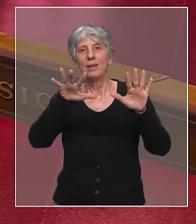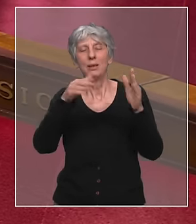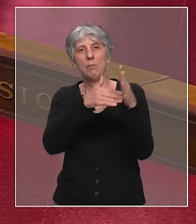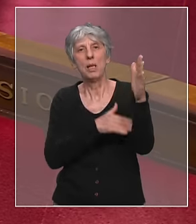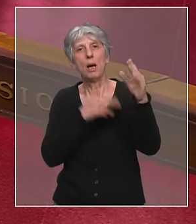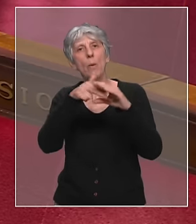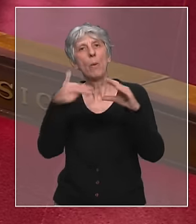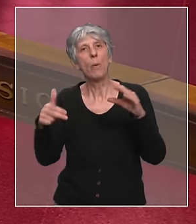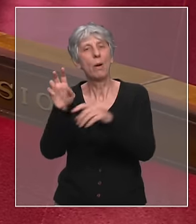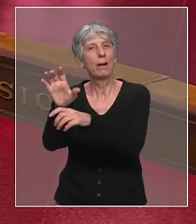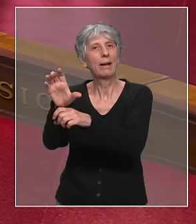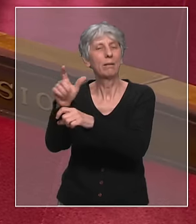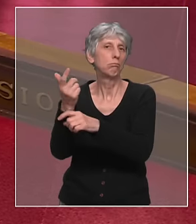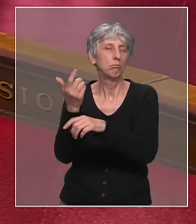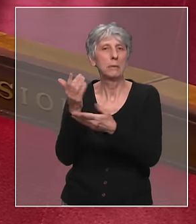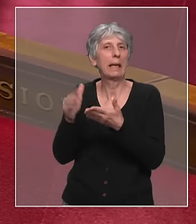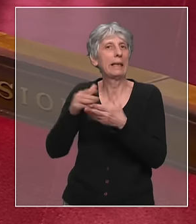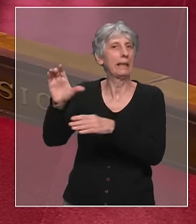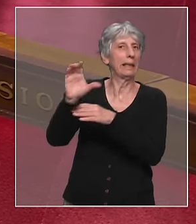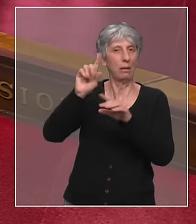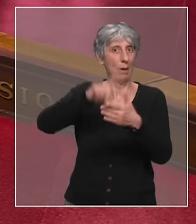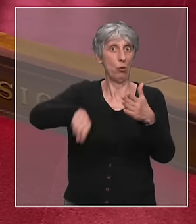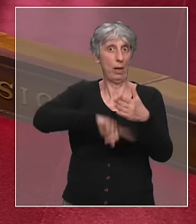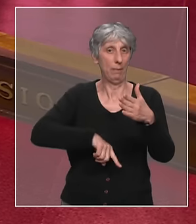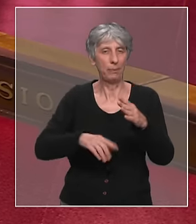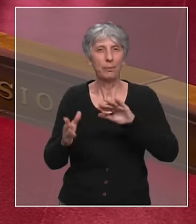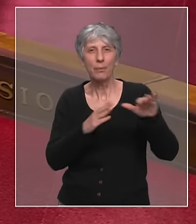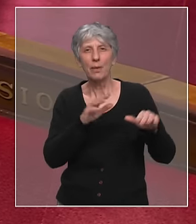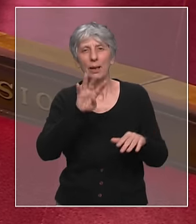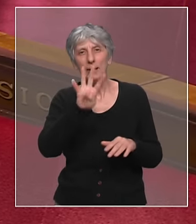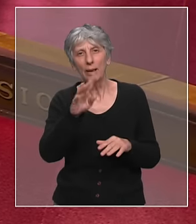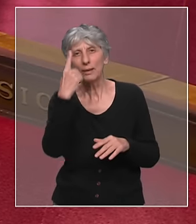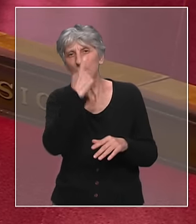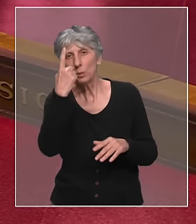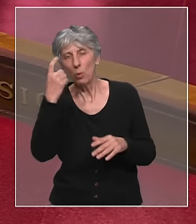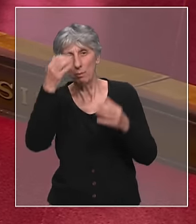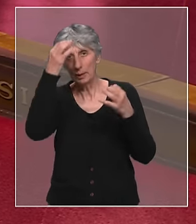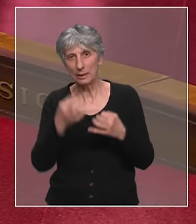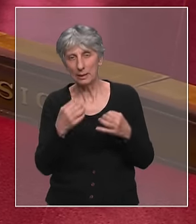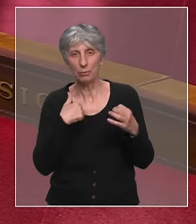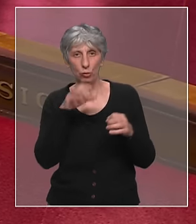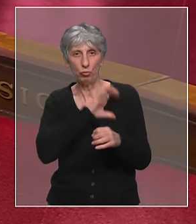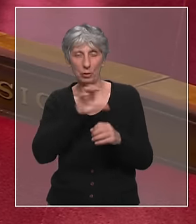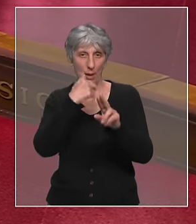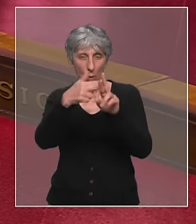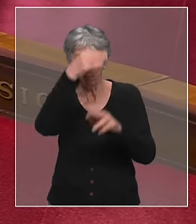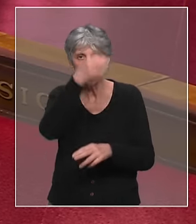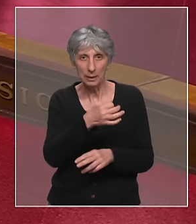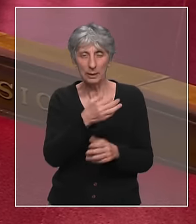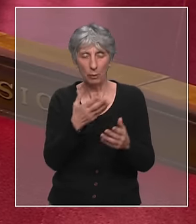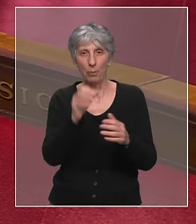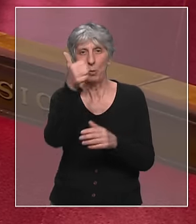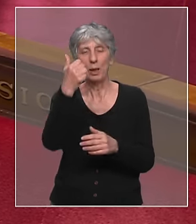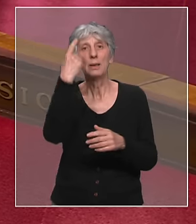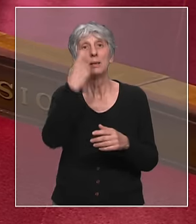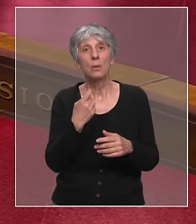et évidemment que nous allons continuer à travailler. Vous me posez quatre questions extrêmement précises. Je vais tâcher d'y répondre de manière précise. Première question,